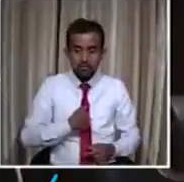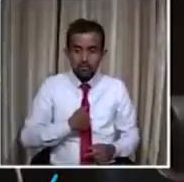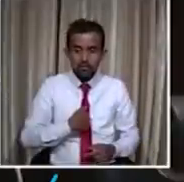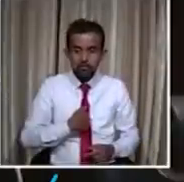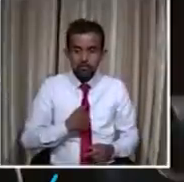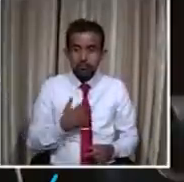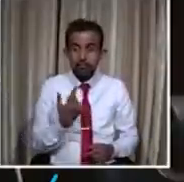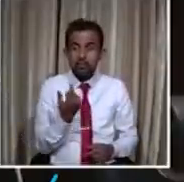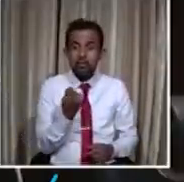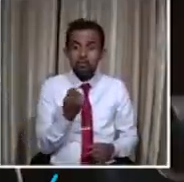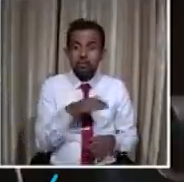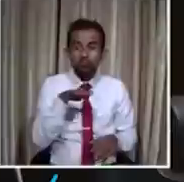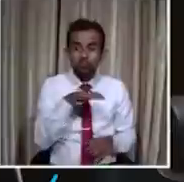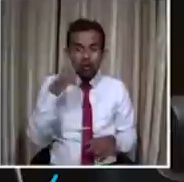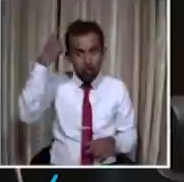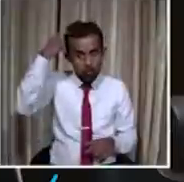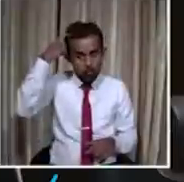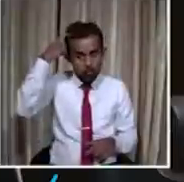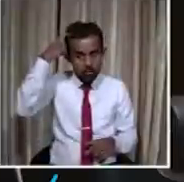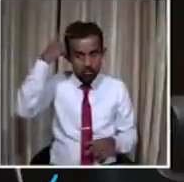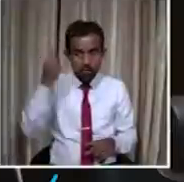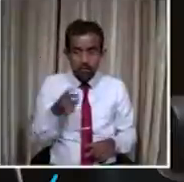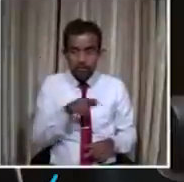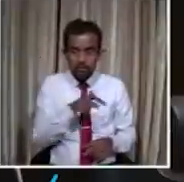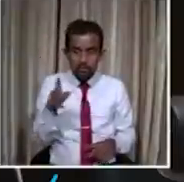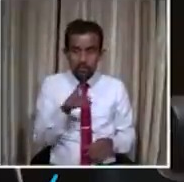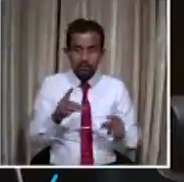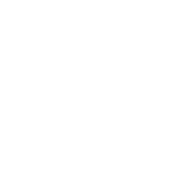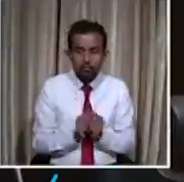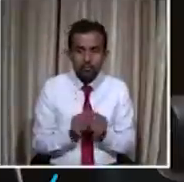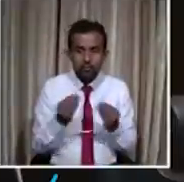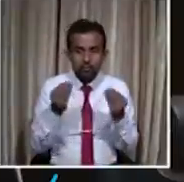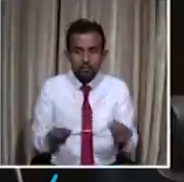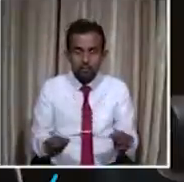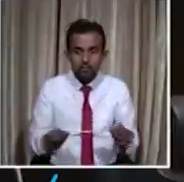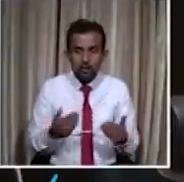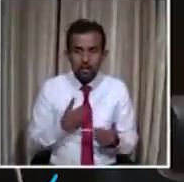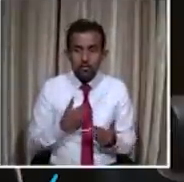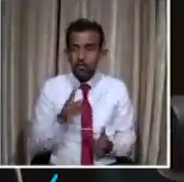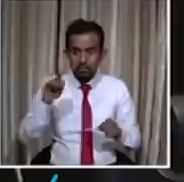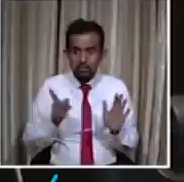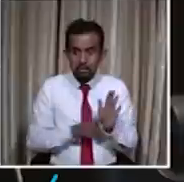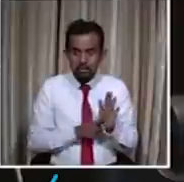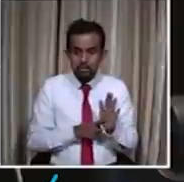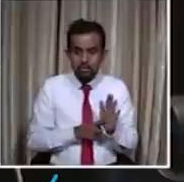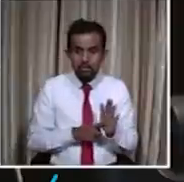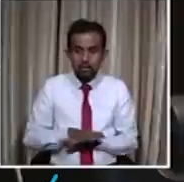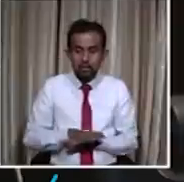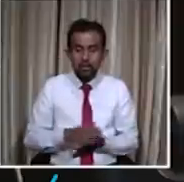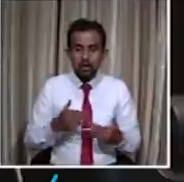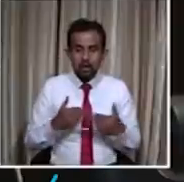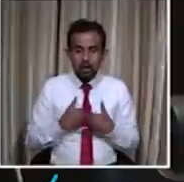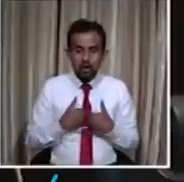මූල්‍ය ශේෂ්ත්‍රය ක්‍රියාත්මක වෙනවා මොළය වගේ. අද මේ දෙකම එක විට අකර්මණ්‍ය වෙමින් තියෙන්නේ. අපි අපේ ප්‍රමුඛතා අඳුනාගත යුතුයි. අපි තීරණය කළ